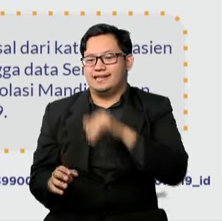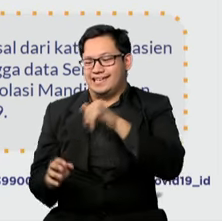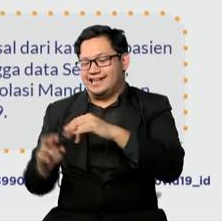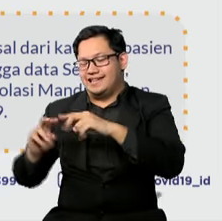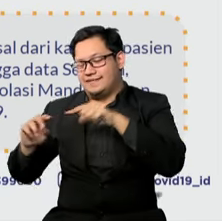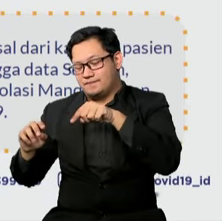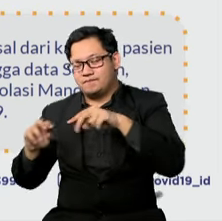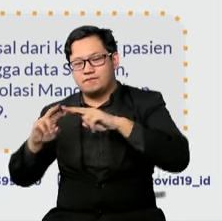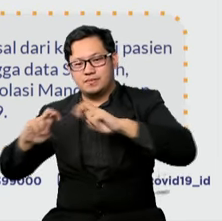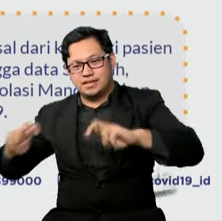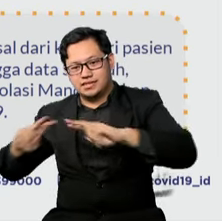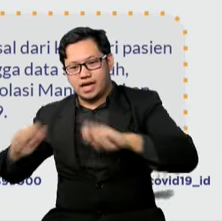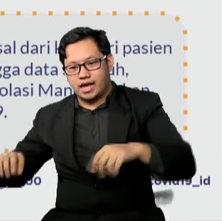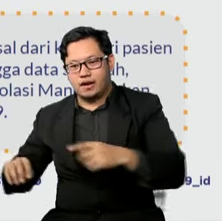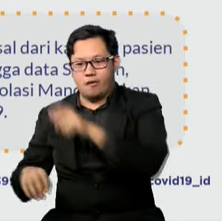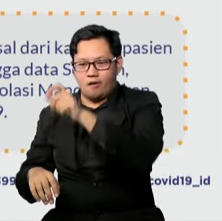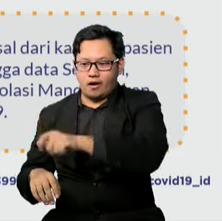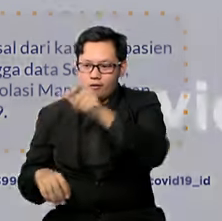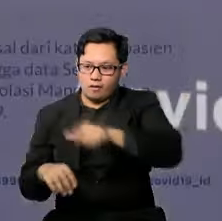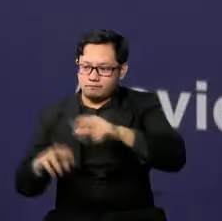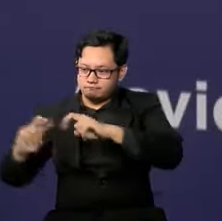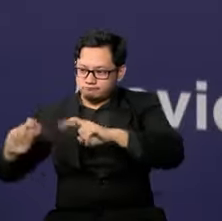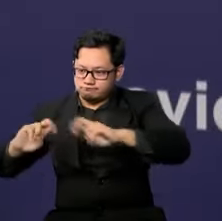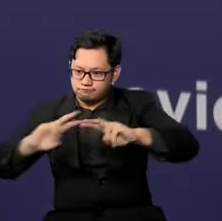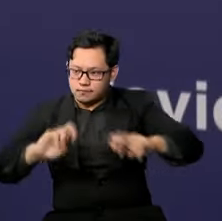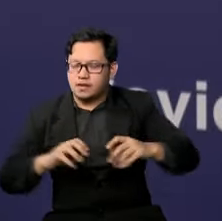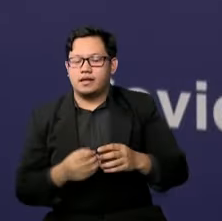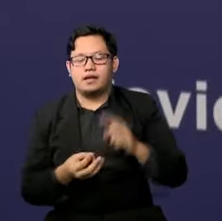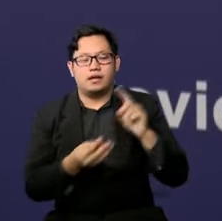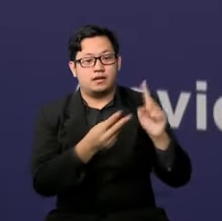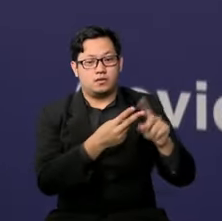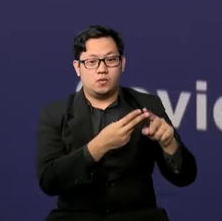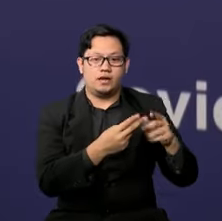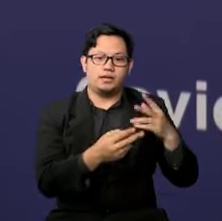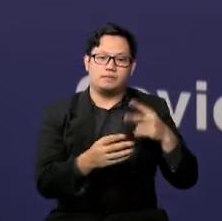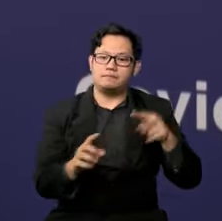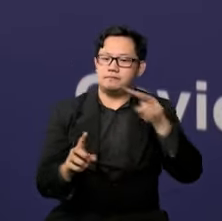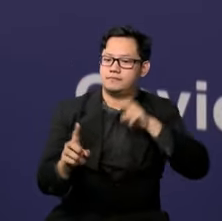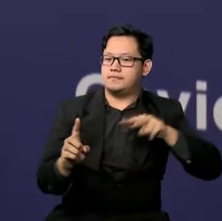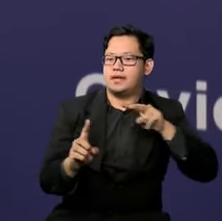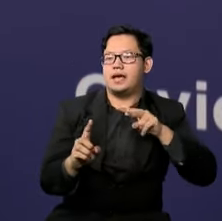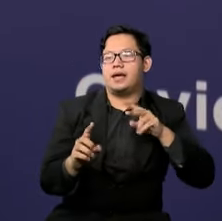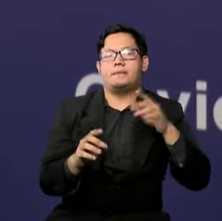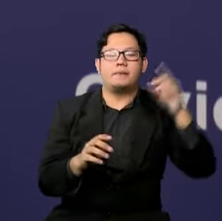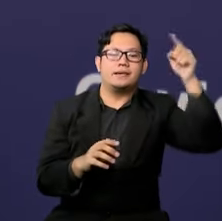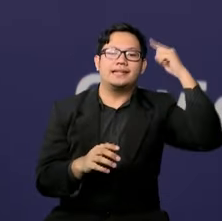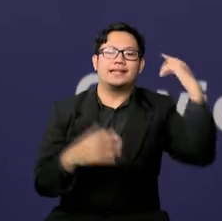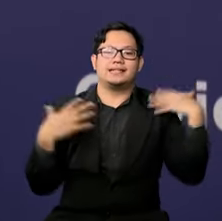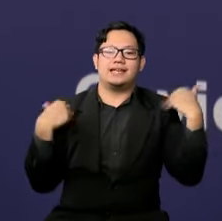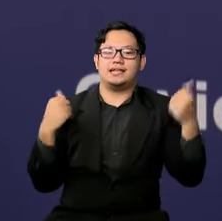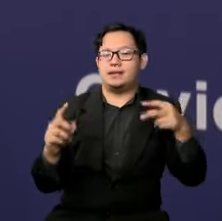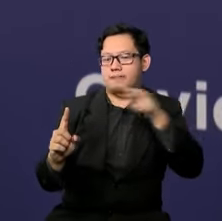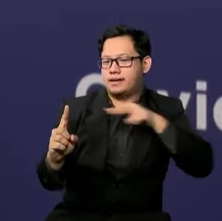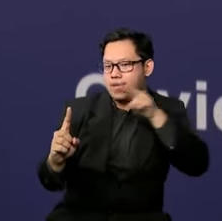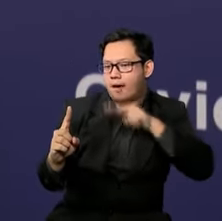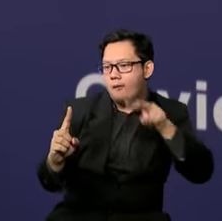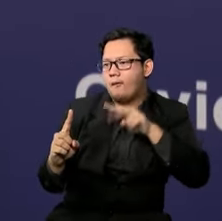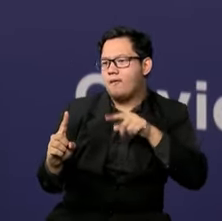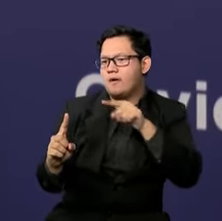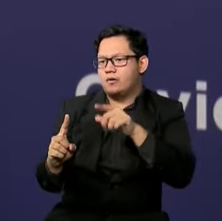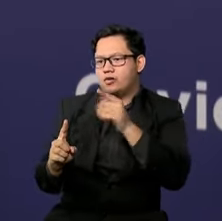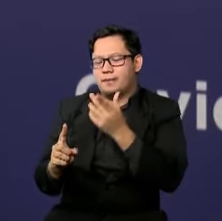Kemudian dari hasil tersebut ini nanti akan masuk ke bagian surveilen Kementerian dengan baik mereka yang bertugas untuk memverifikasi